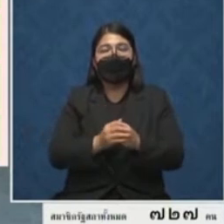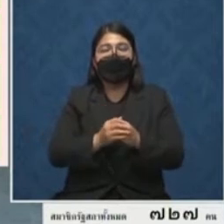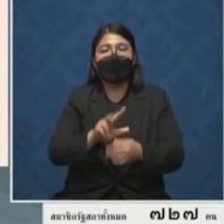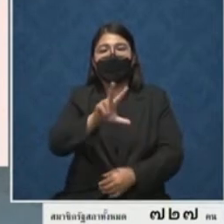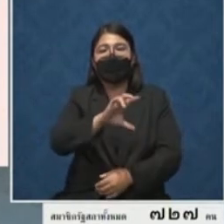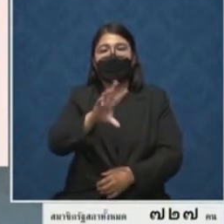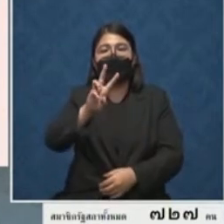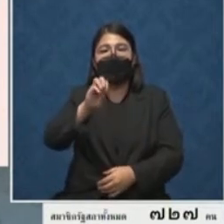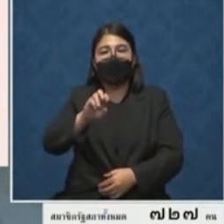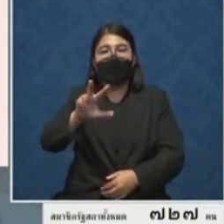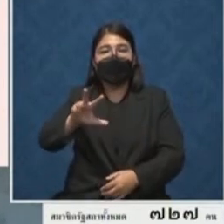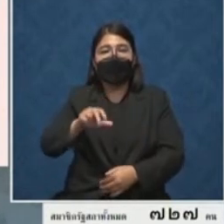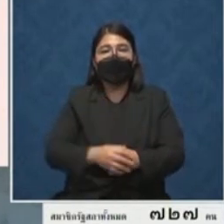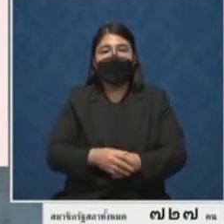ล